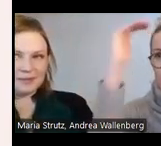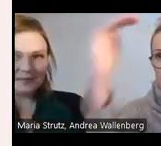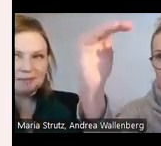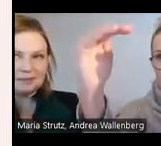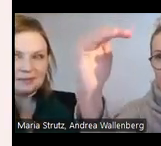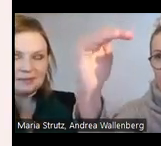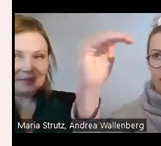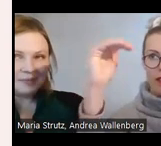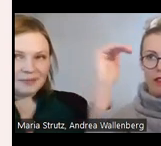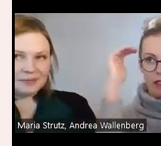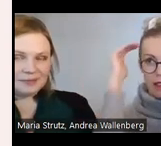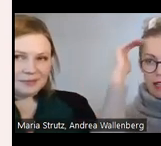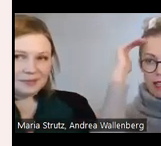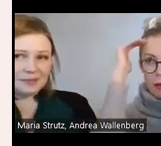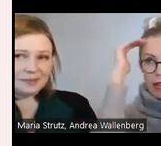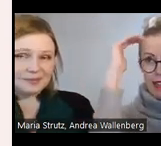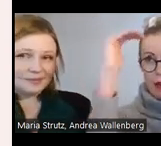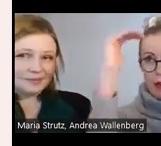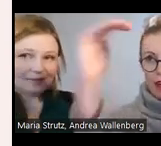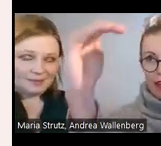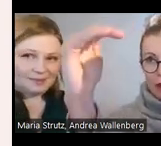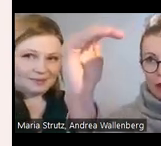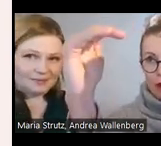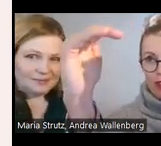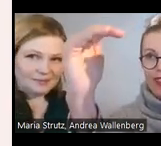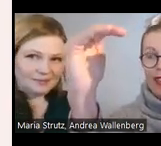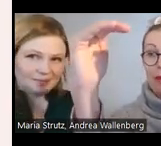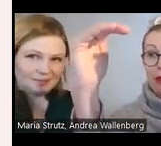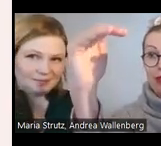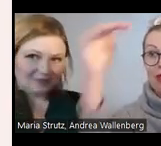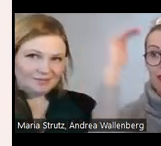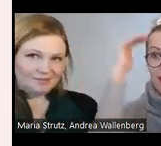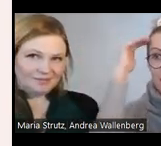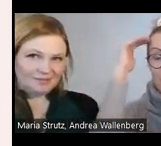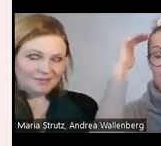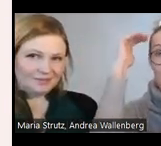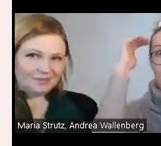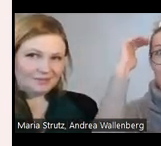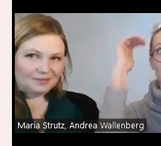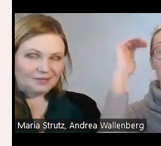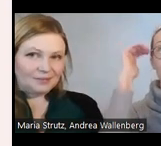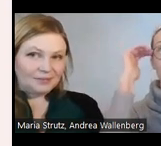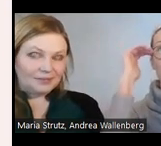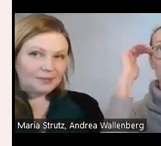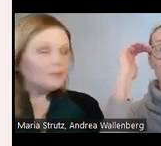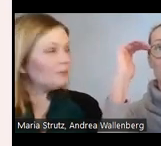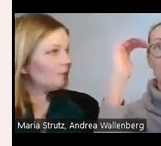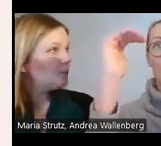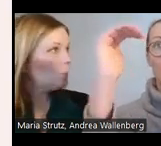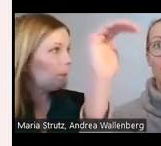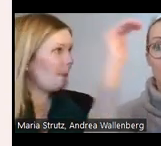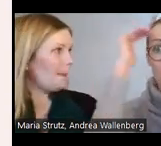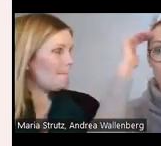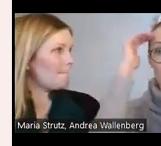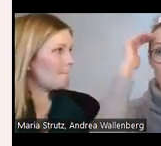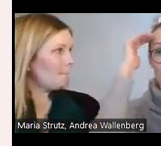fordonet, det är liksom rektangulärt och långt. En buss. Så då brukar man tänka liksom att man för händerna